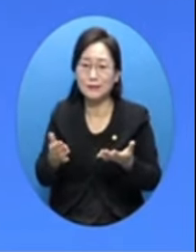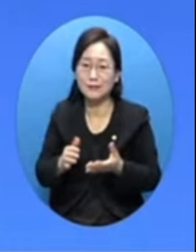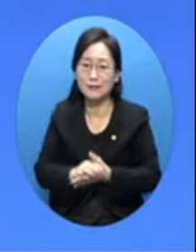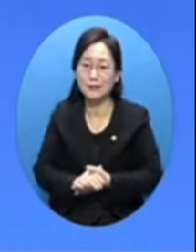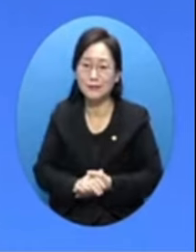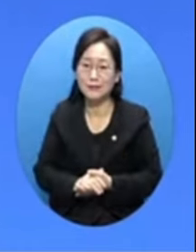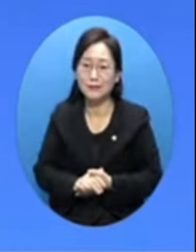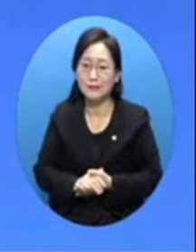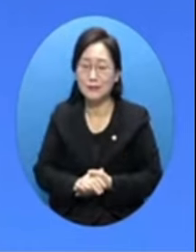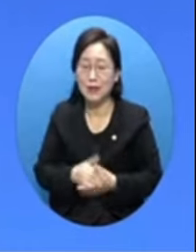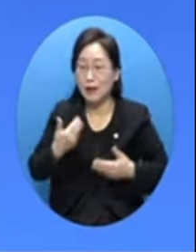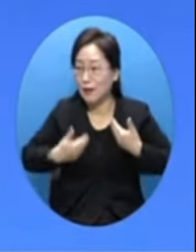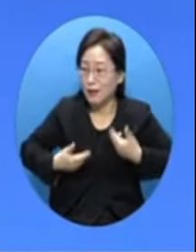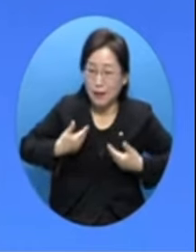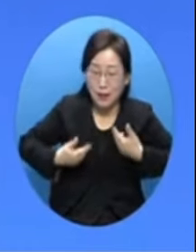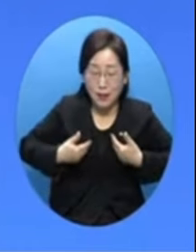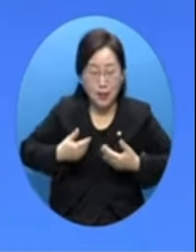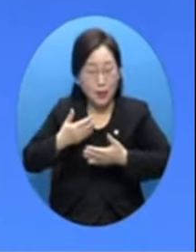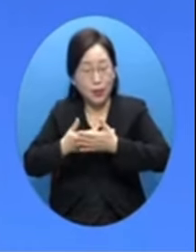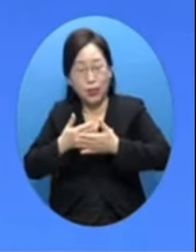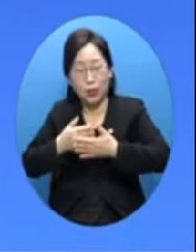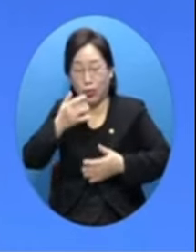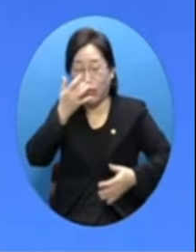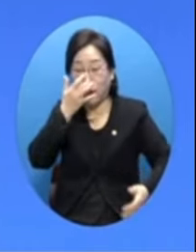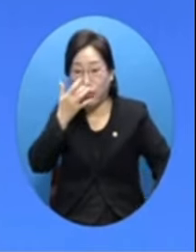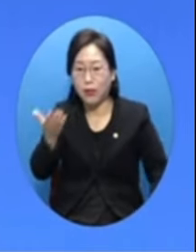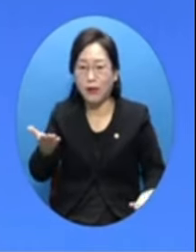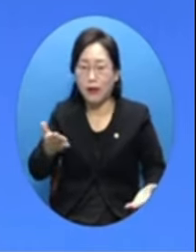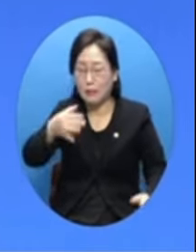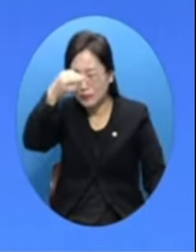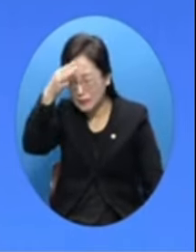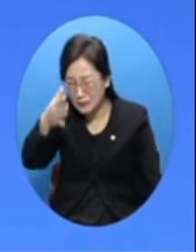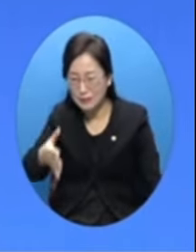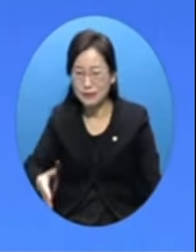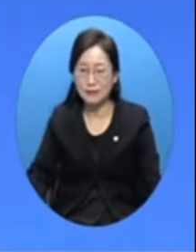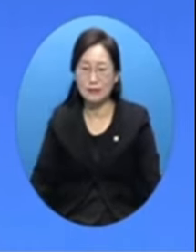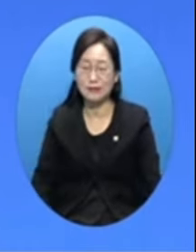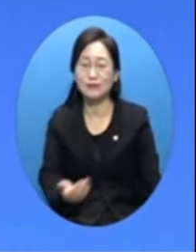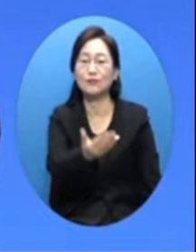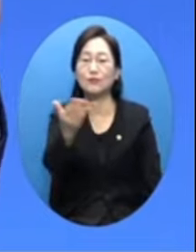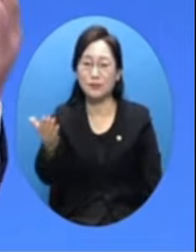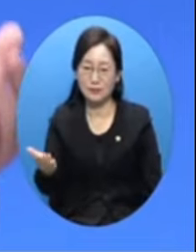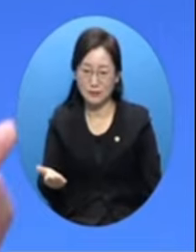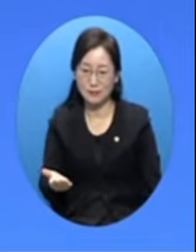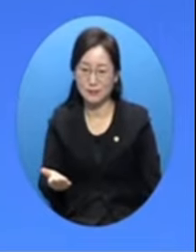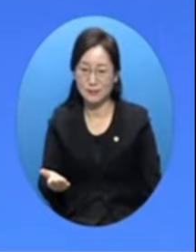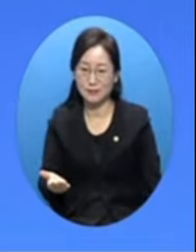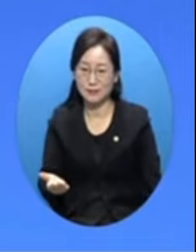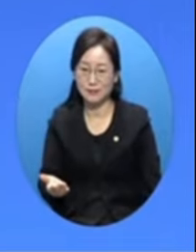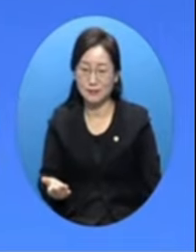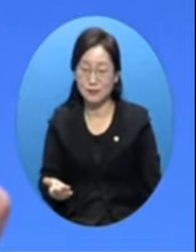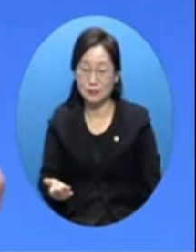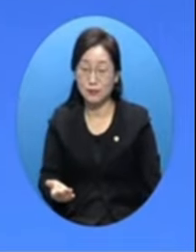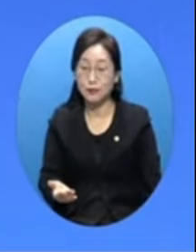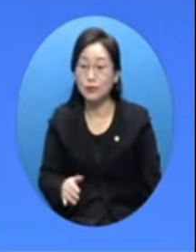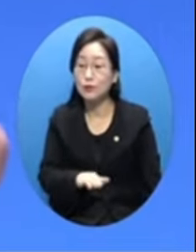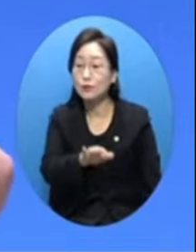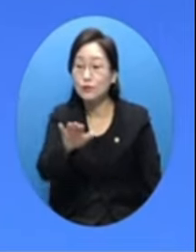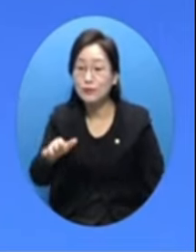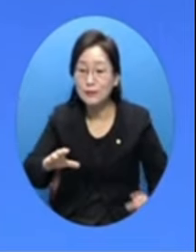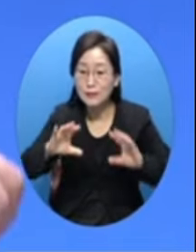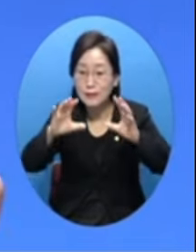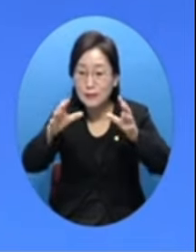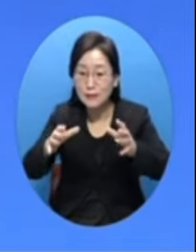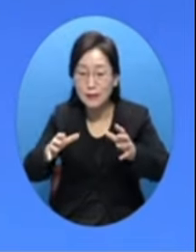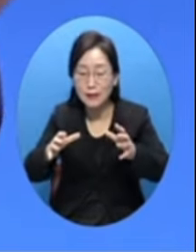어때 바쁠 때 보면 설레지 못한 때가 있는 것 같아서 너무 죄송합니다 여러분 우리가 세상의 사랑도